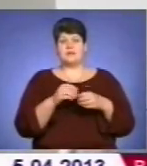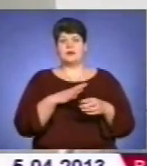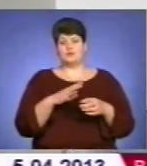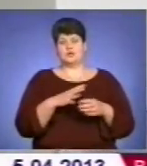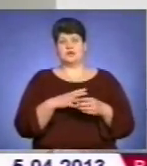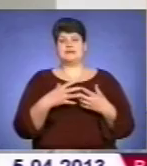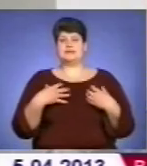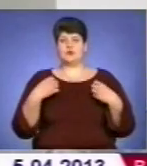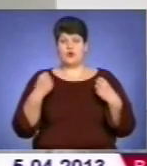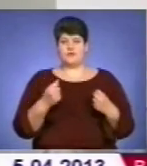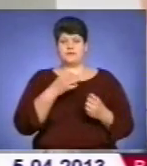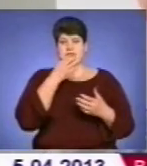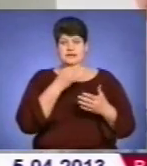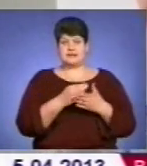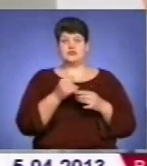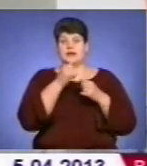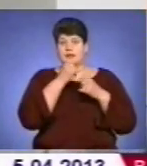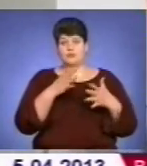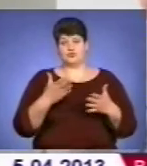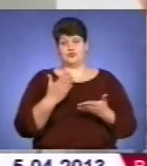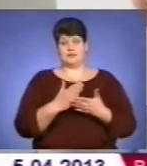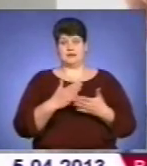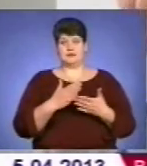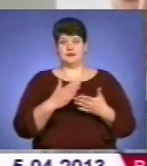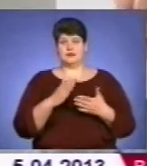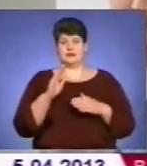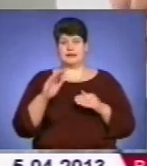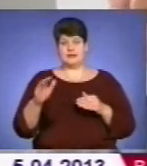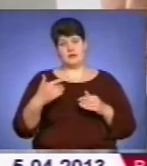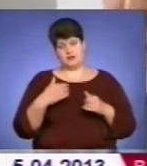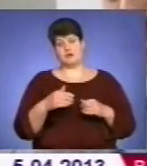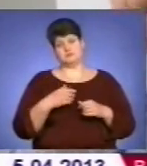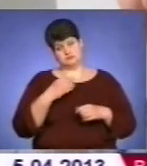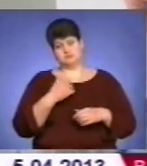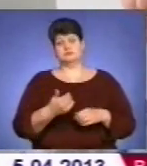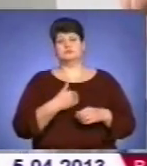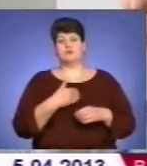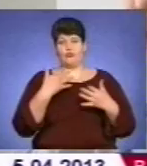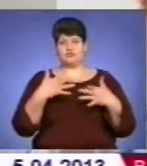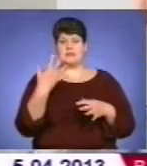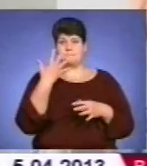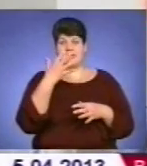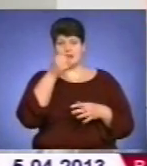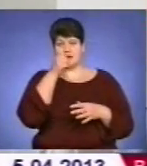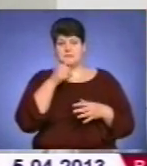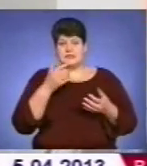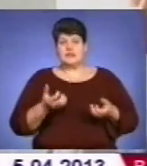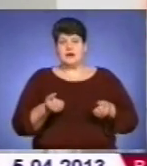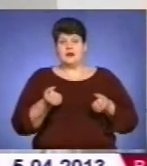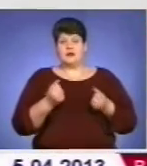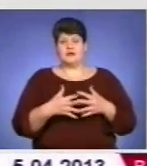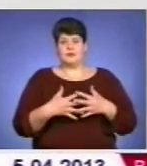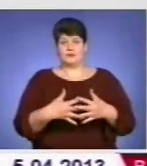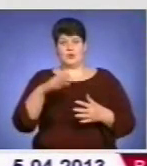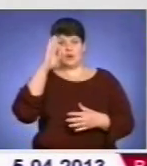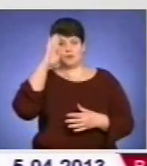але сказала, що я взагалі не зможу мати дітей, але я пішла на такий крок і вже 5,5 місяців виношую хлопчика.